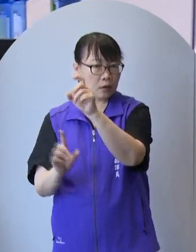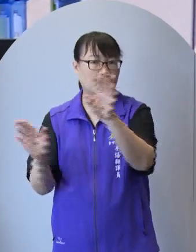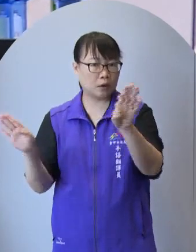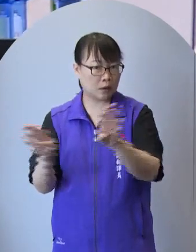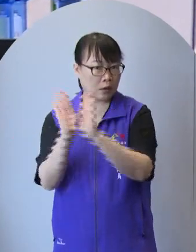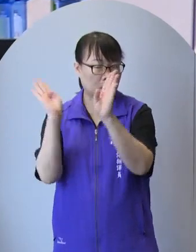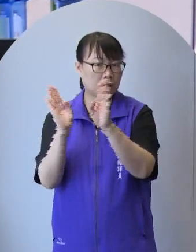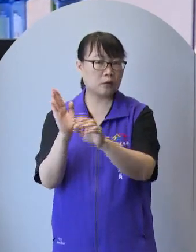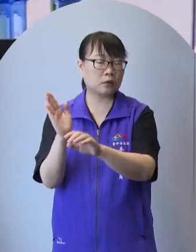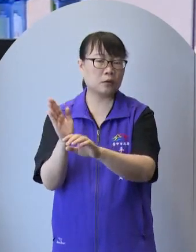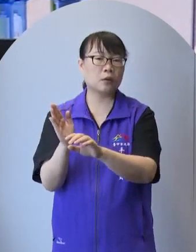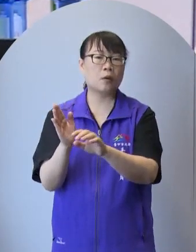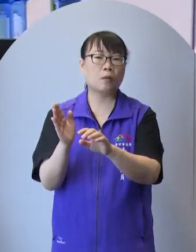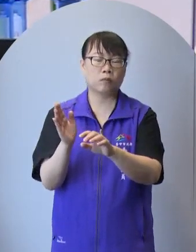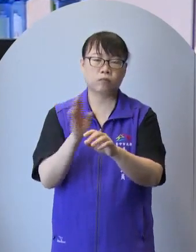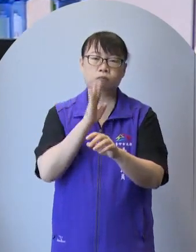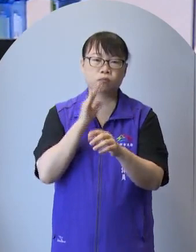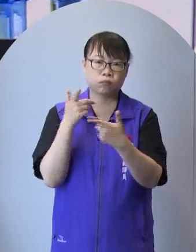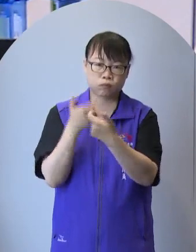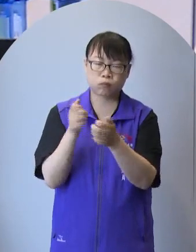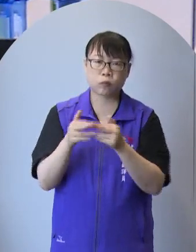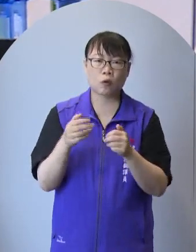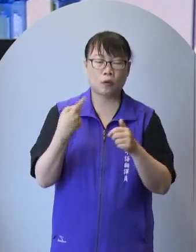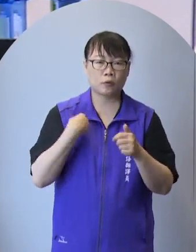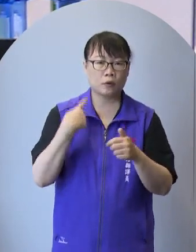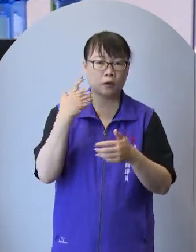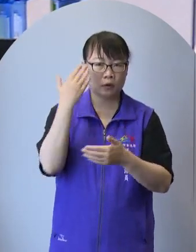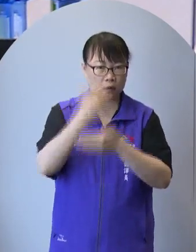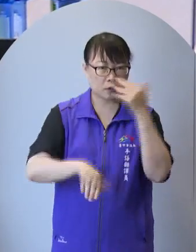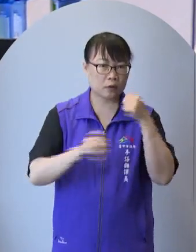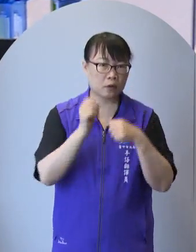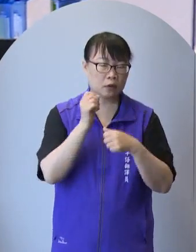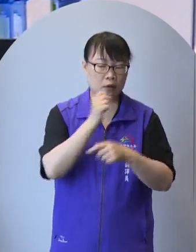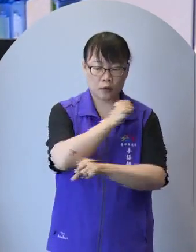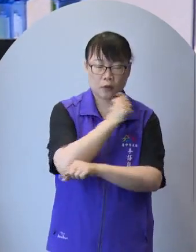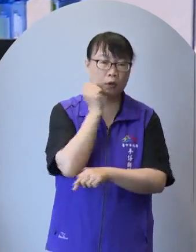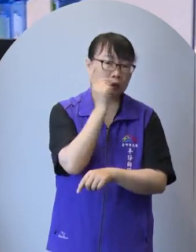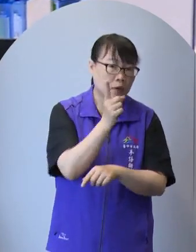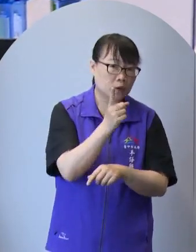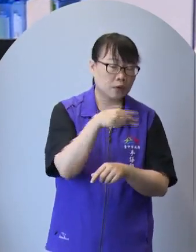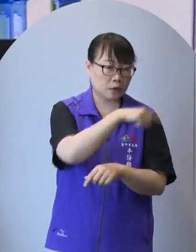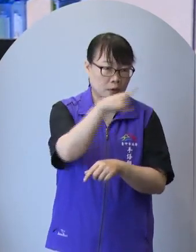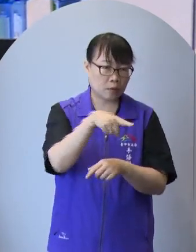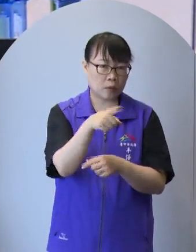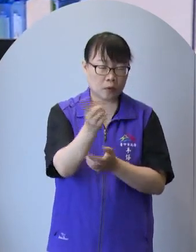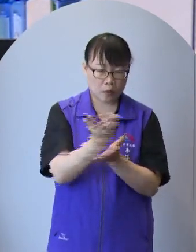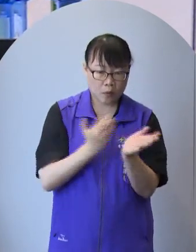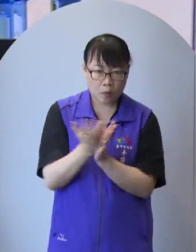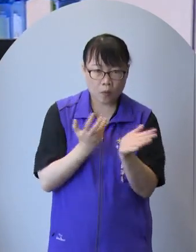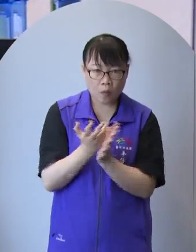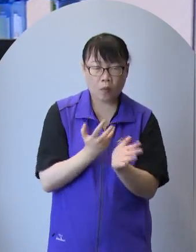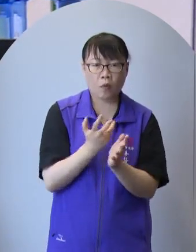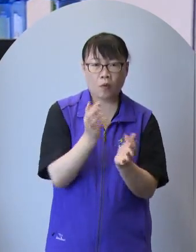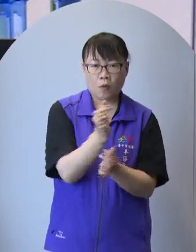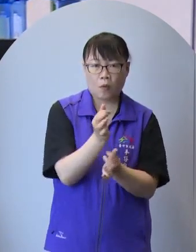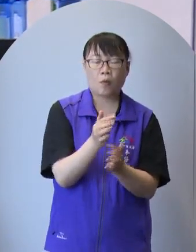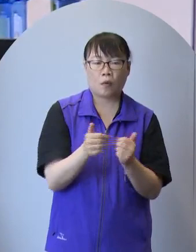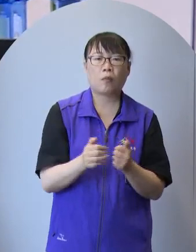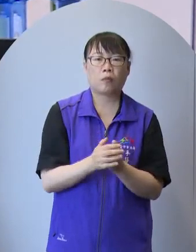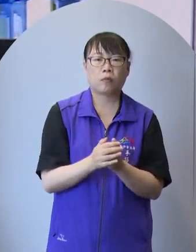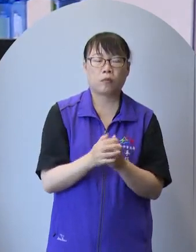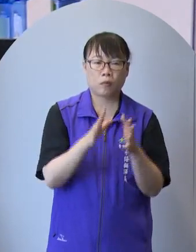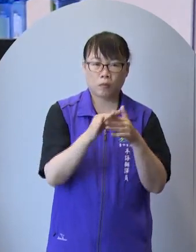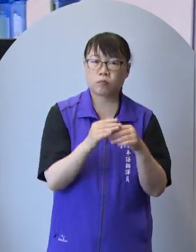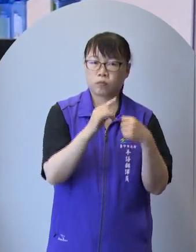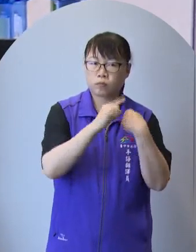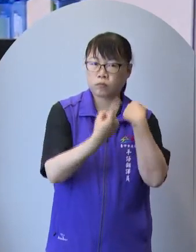时间，所以商家们再次提醒商家赶快准备好因应符合哈国